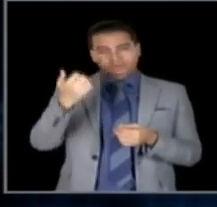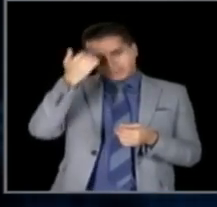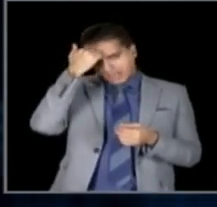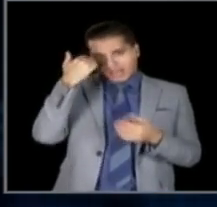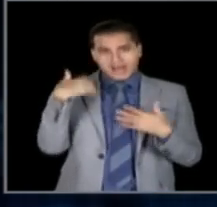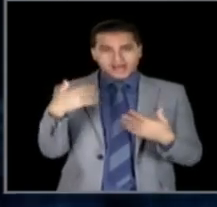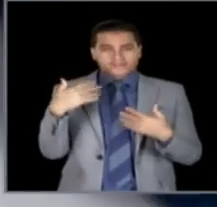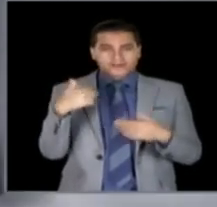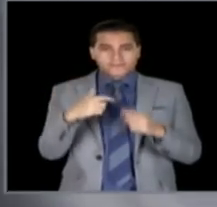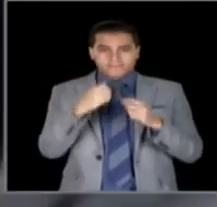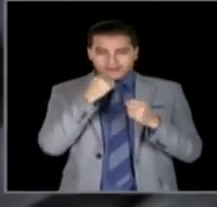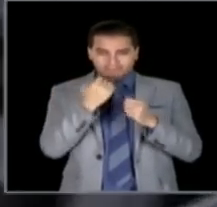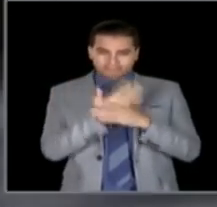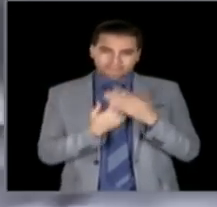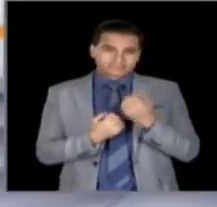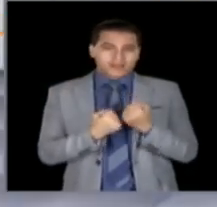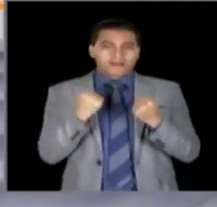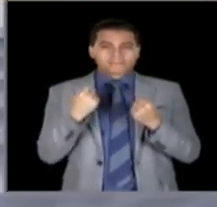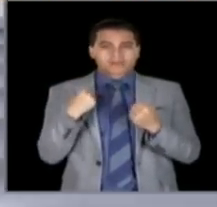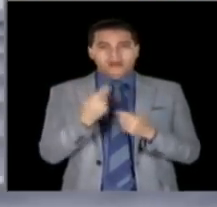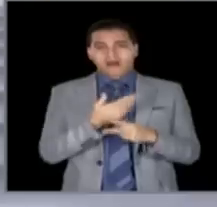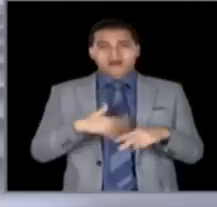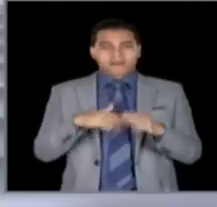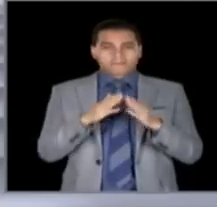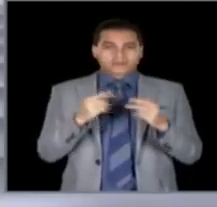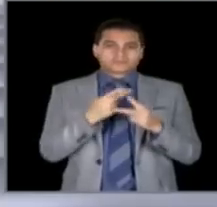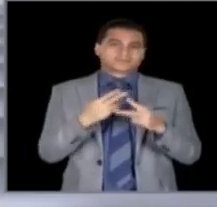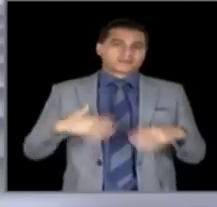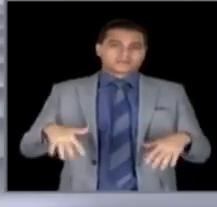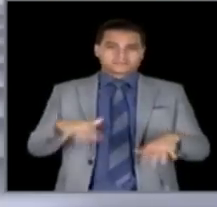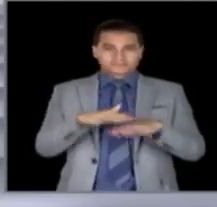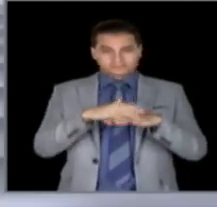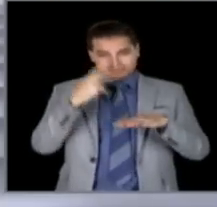6,705,000 جنيه من البنك الأهلي لرعاية أبطال مصر الرياضيين.